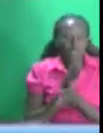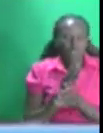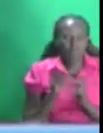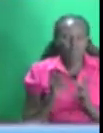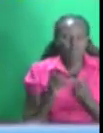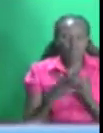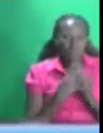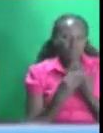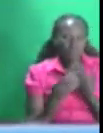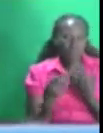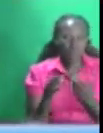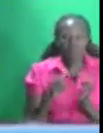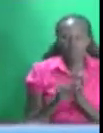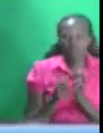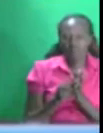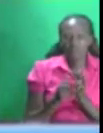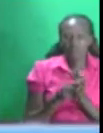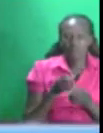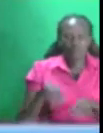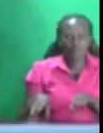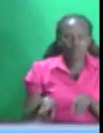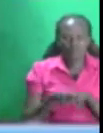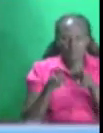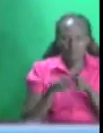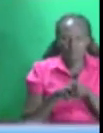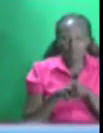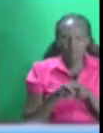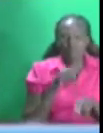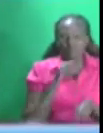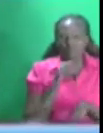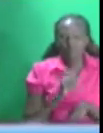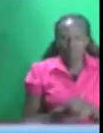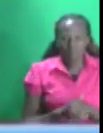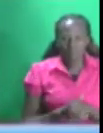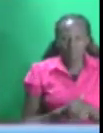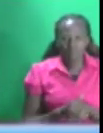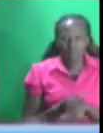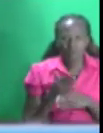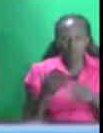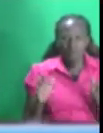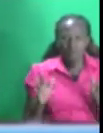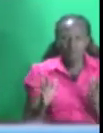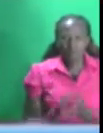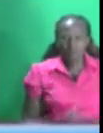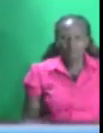uagizaji wa mahindi hayo ulifanywa kwa njia isiyokuwa na uwazi.